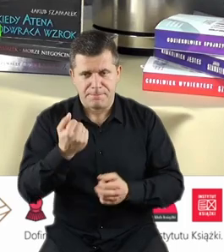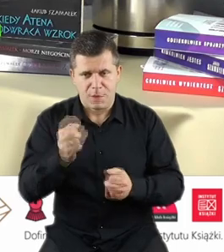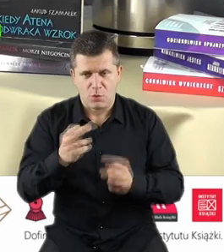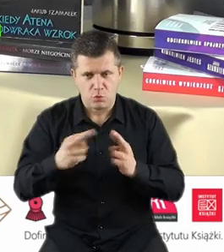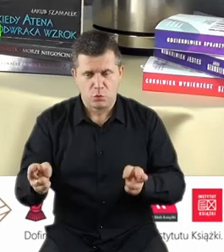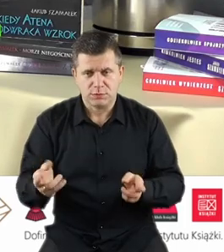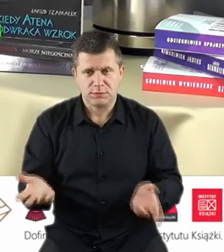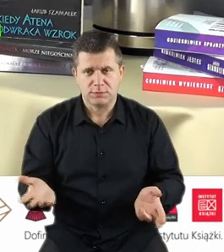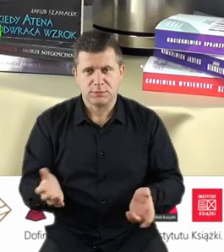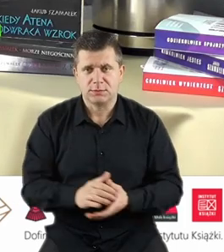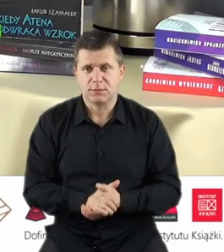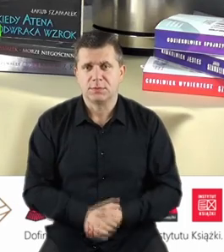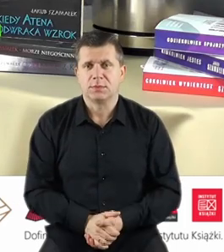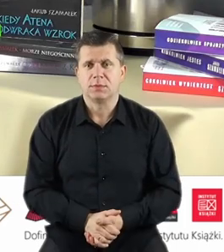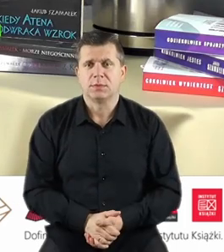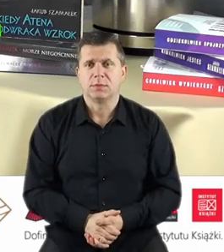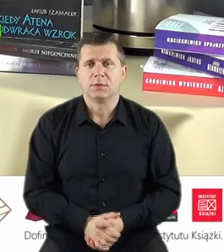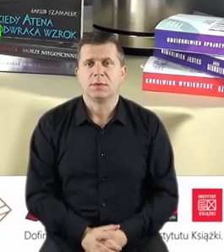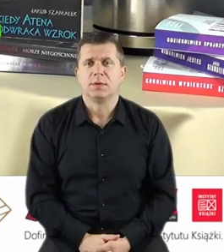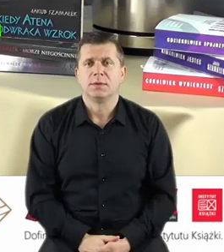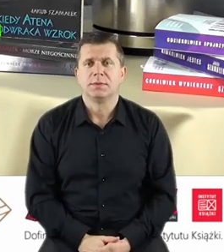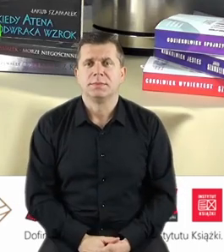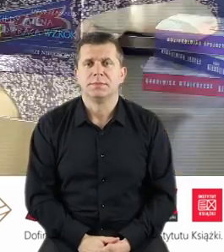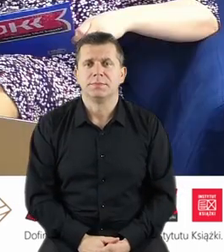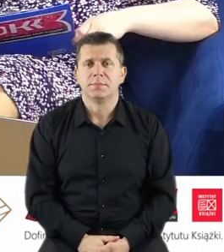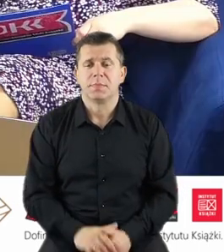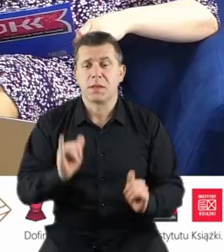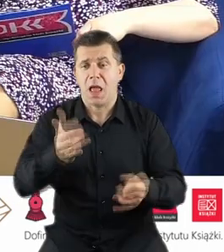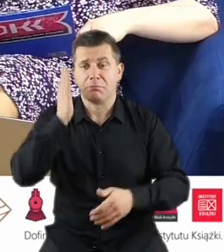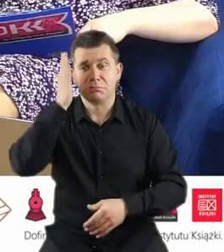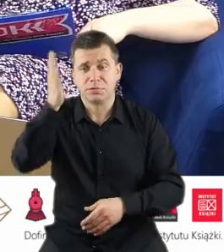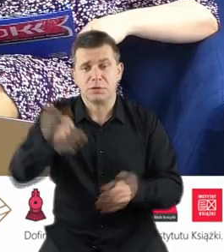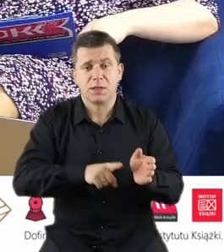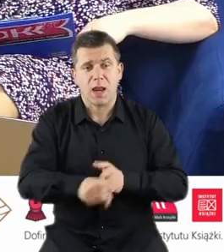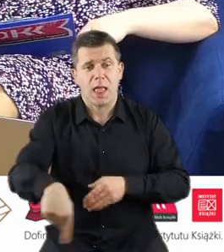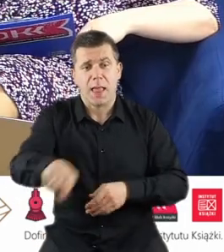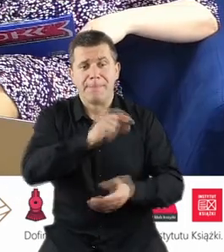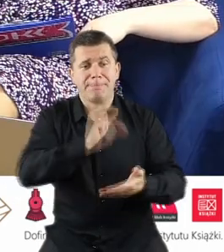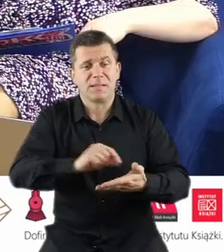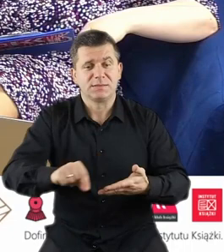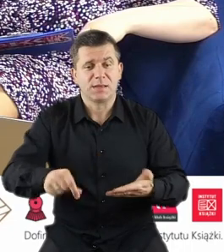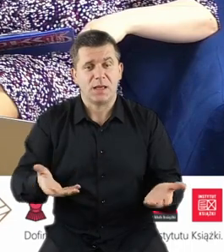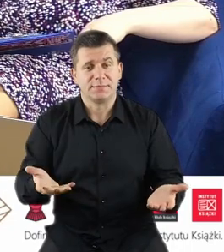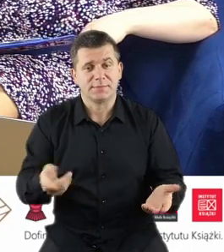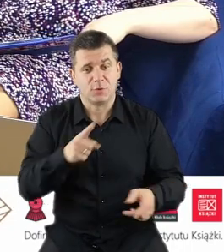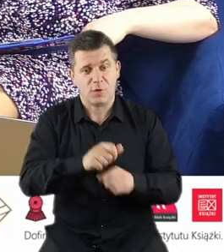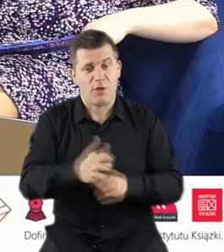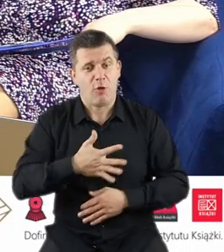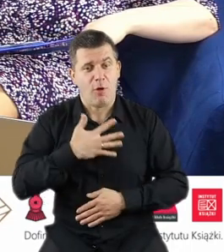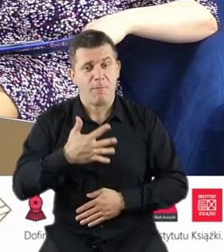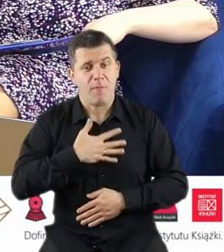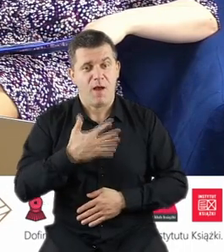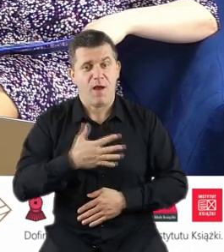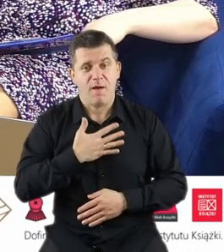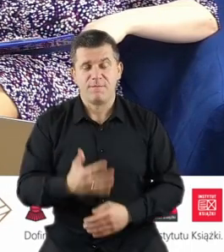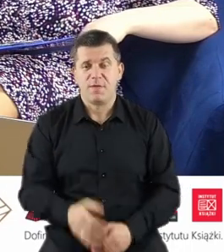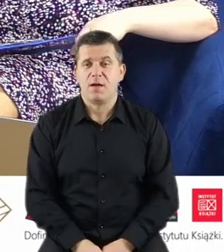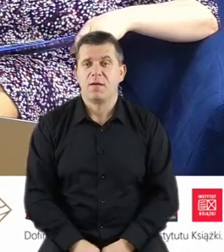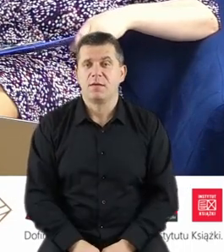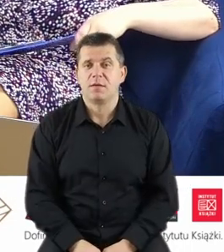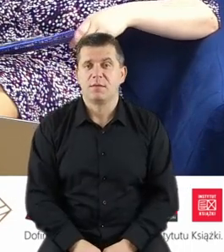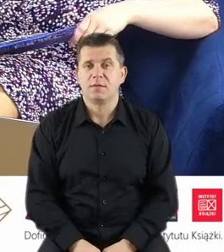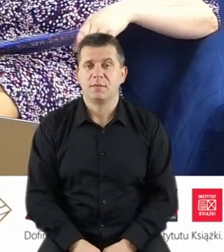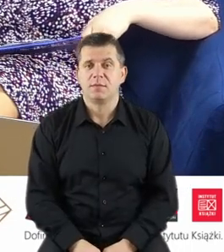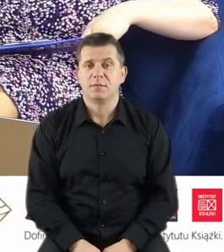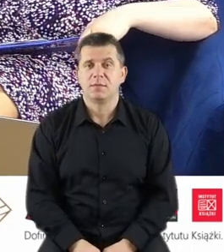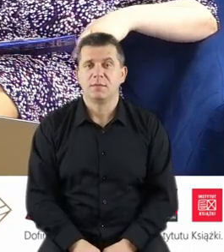jakoś wydaje mi się, że może niekoniecznie. Jaka to jest przyszłość dla pisarza? No to jest zabawne, bo ja parę, znaczy zabawne,